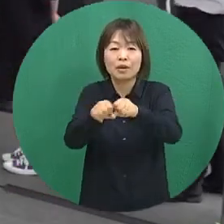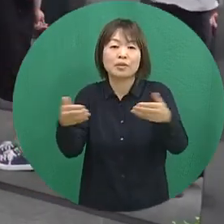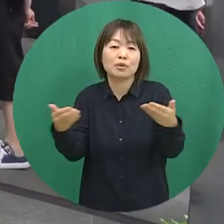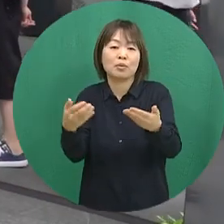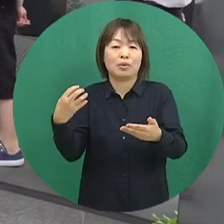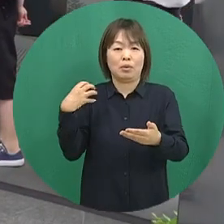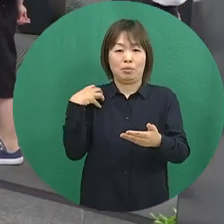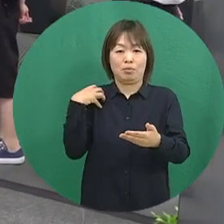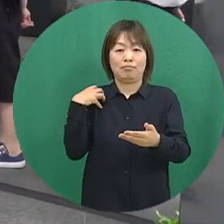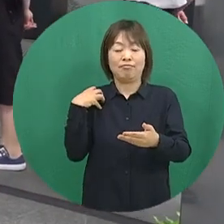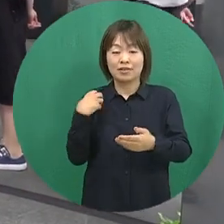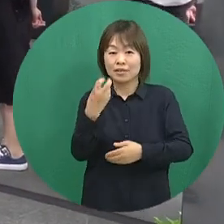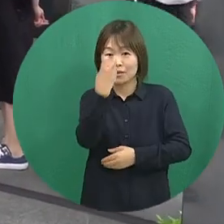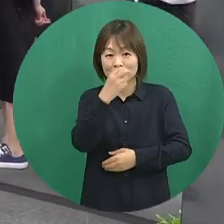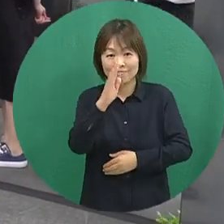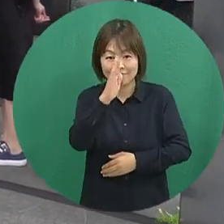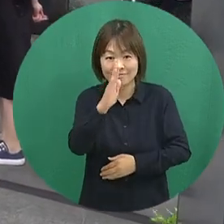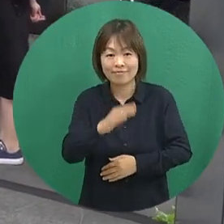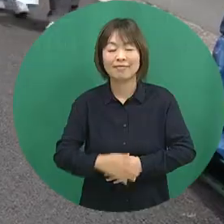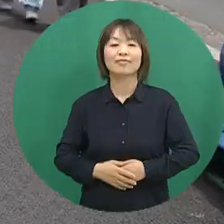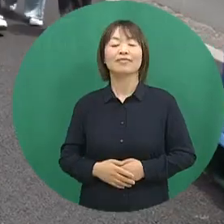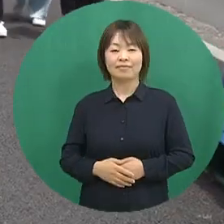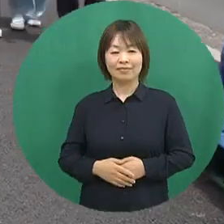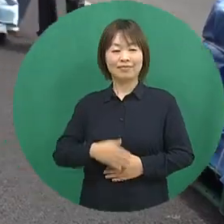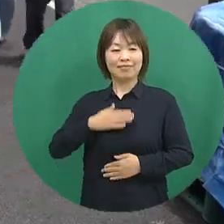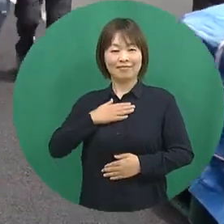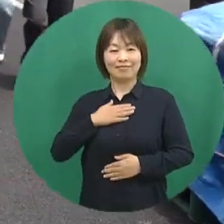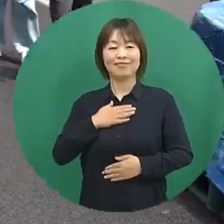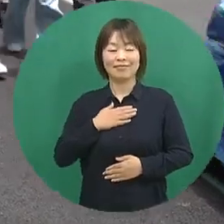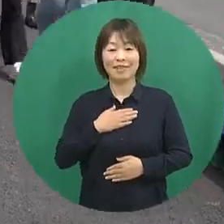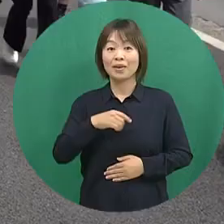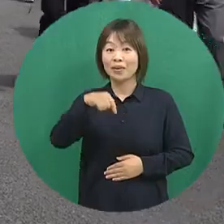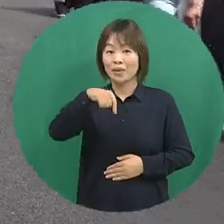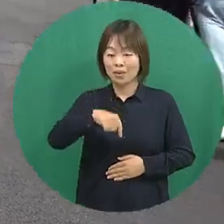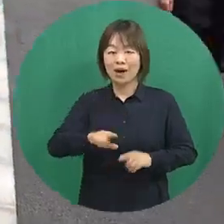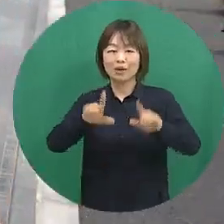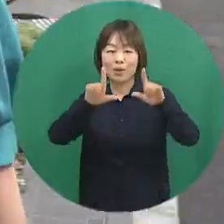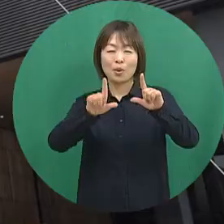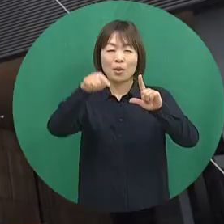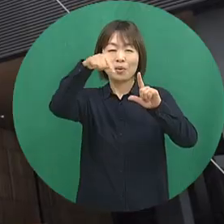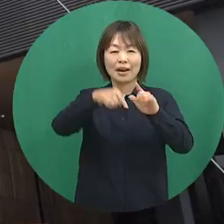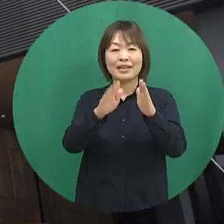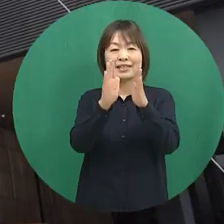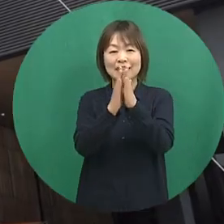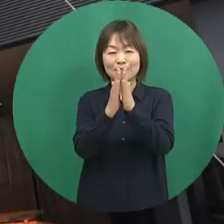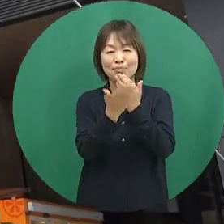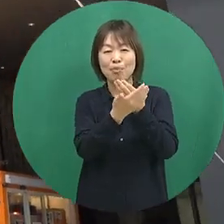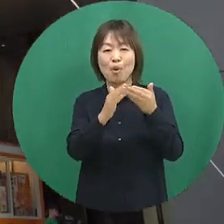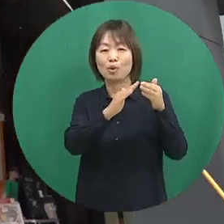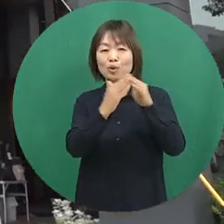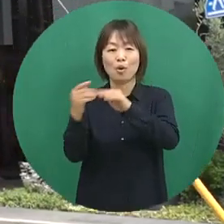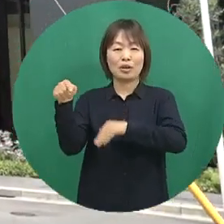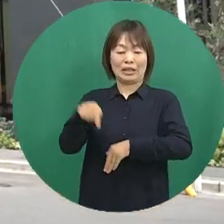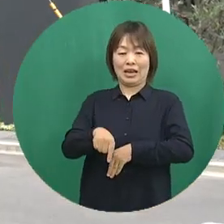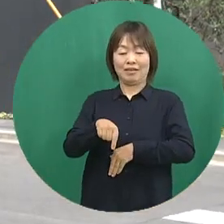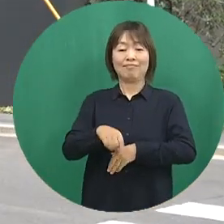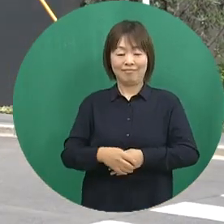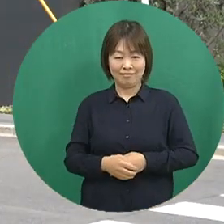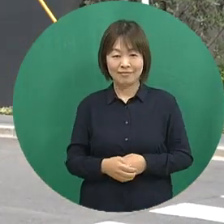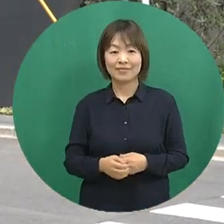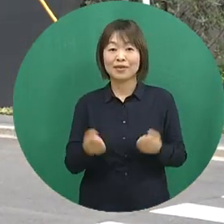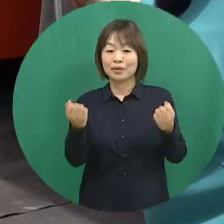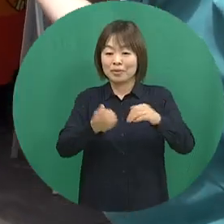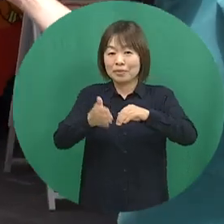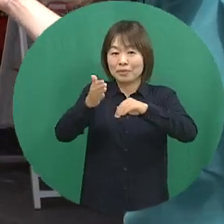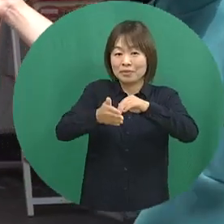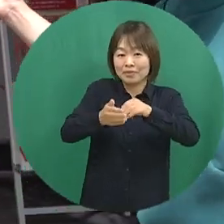しとるんよ。調査お願い。 はい、ということで東京は神保町にやってきました。こちらには